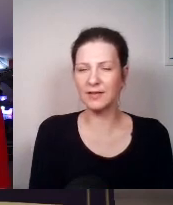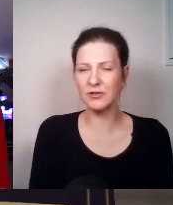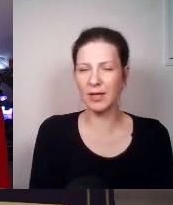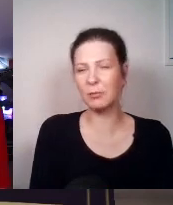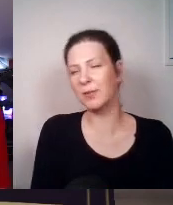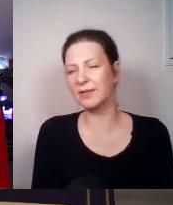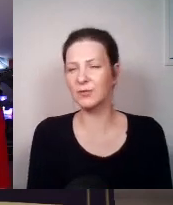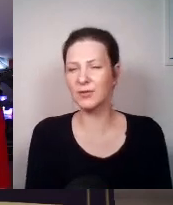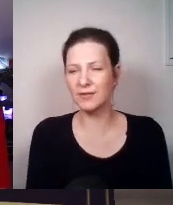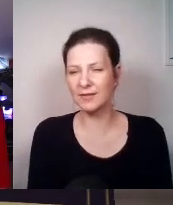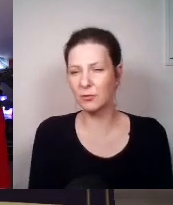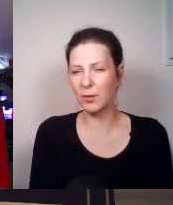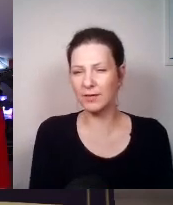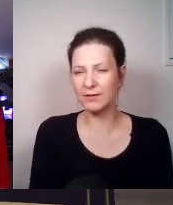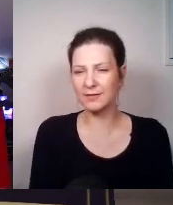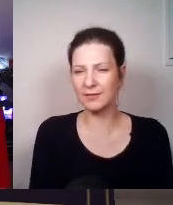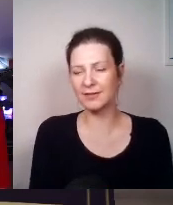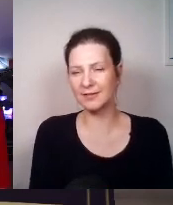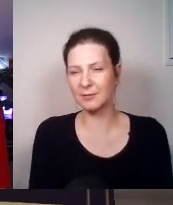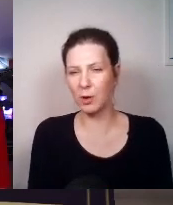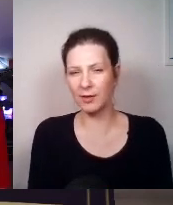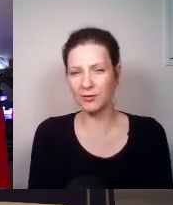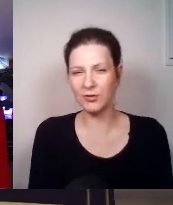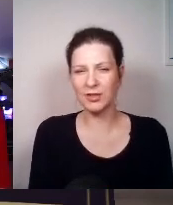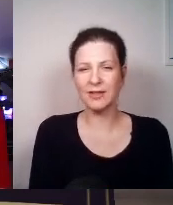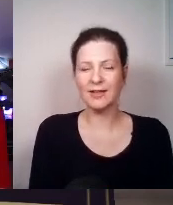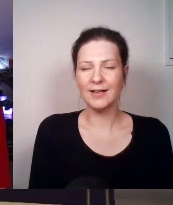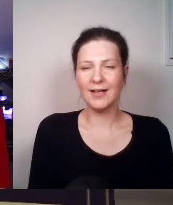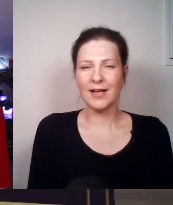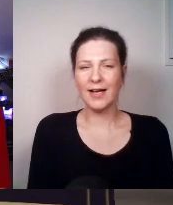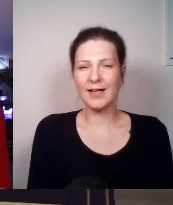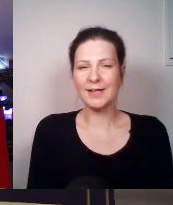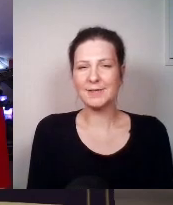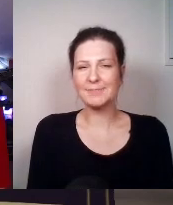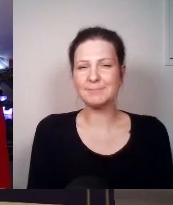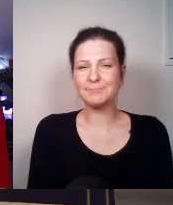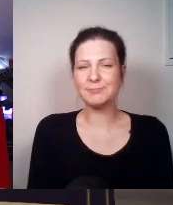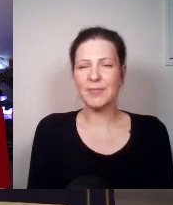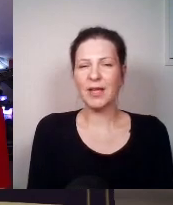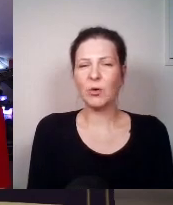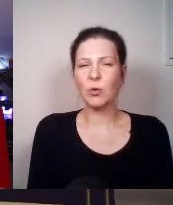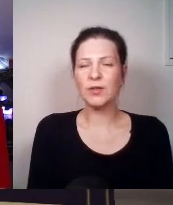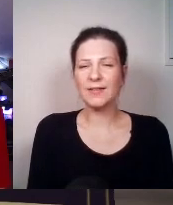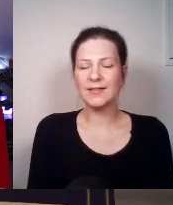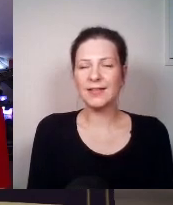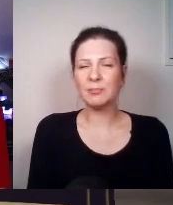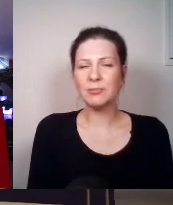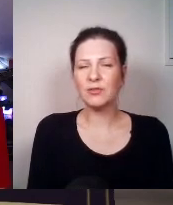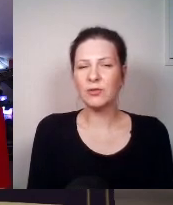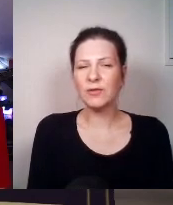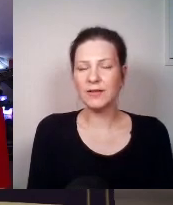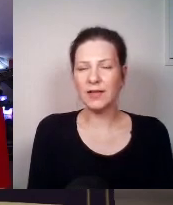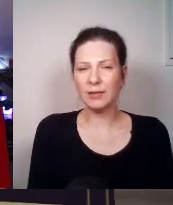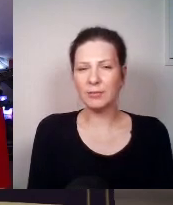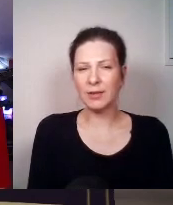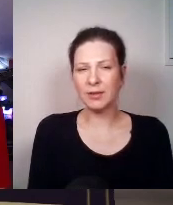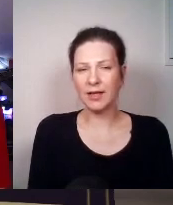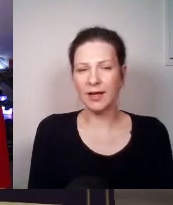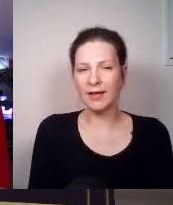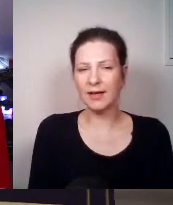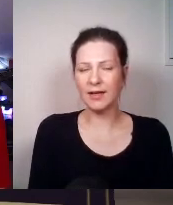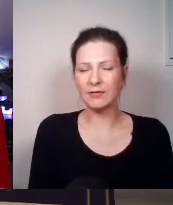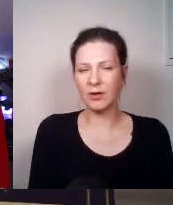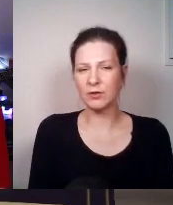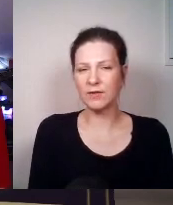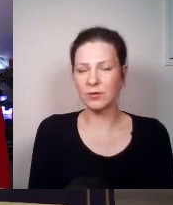die Sozialistische Republik nicht so richtig dazu passt, weil nicht demokratisch. Mhm. Und es gibt natürlich innerhalb der